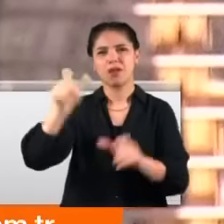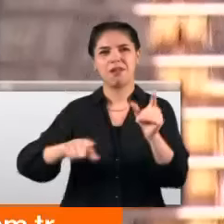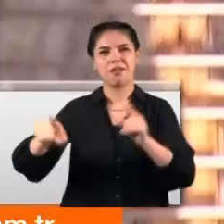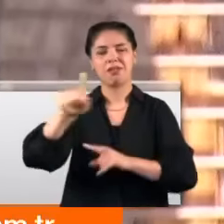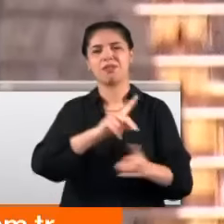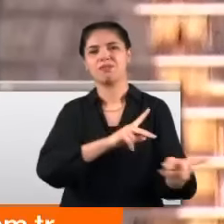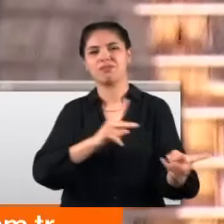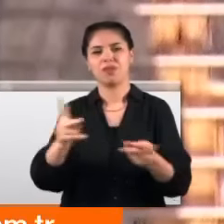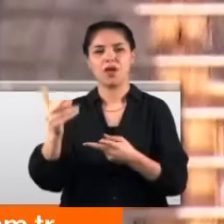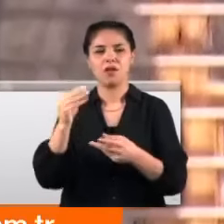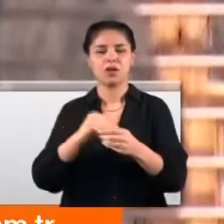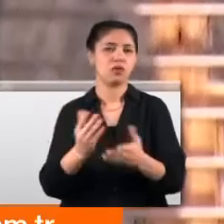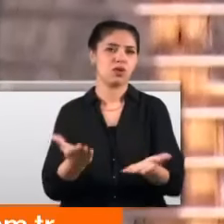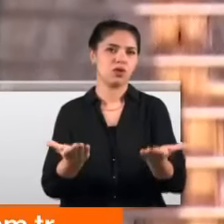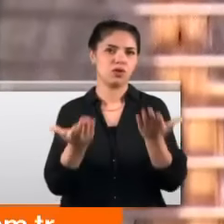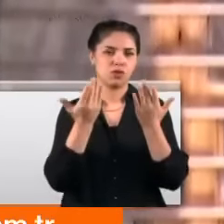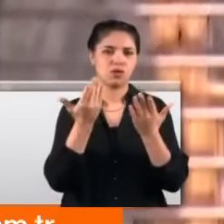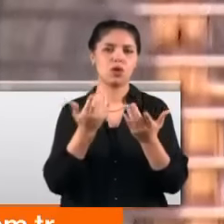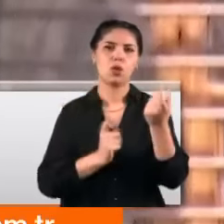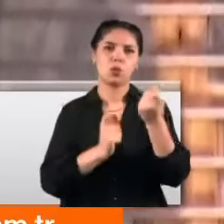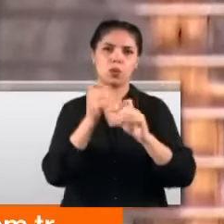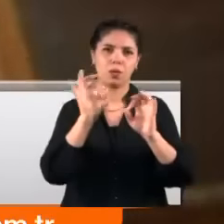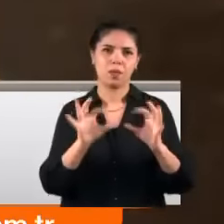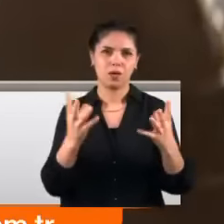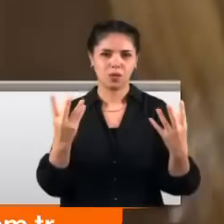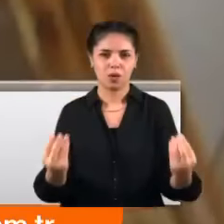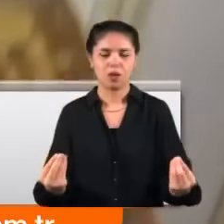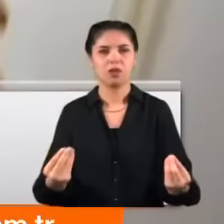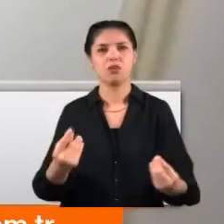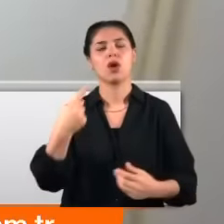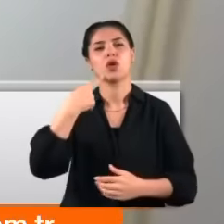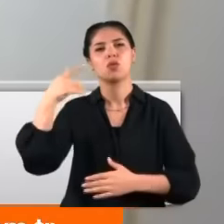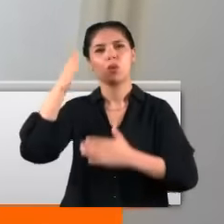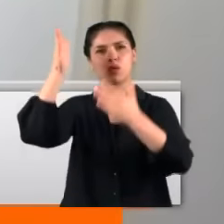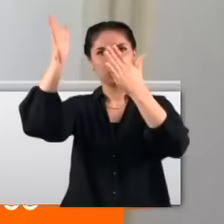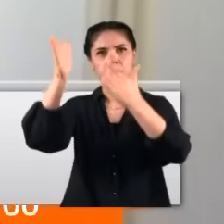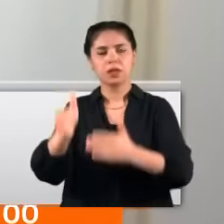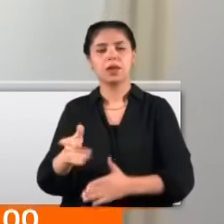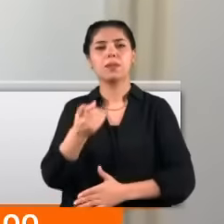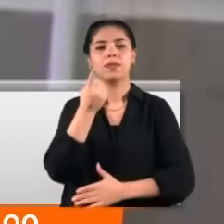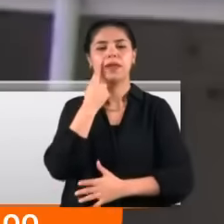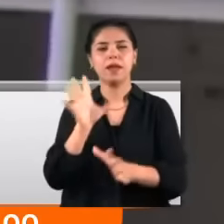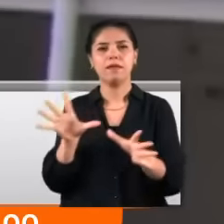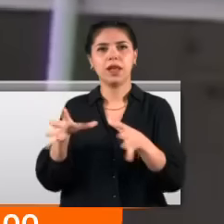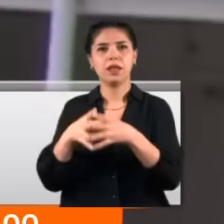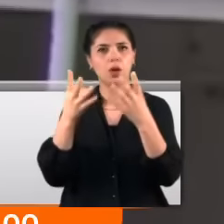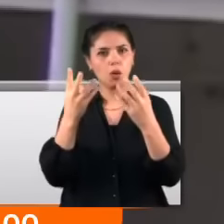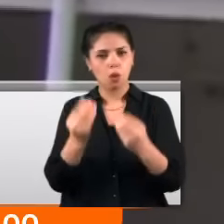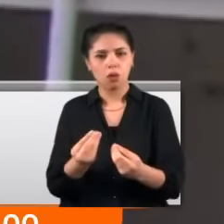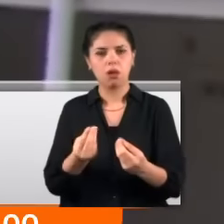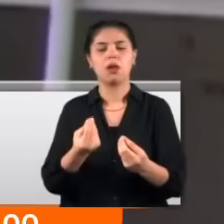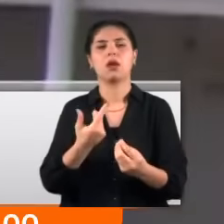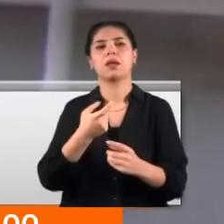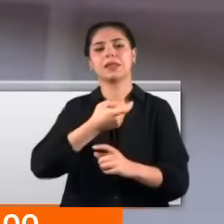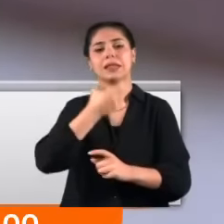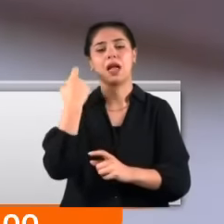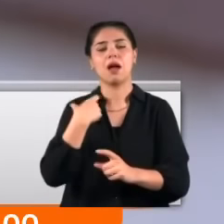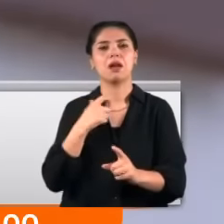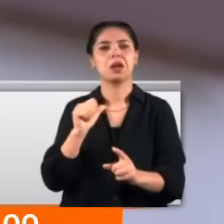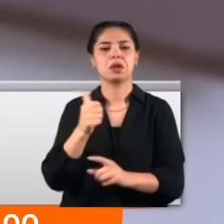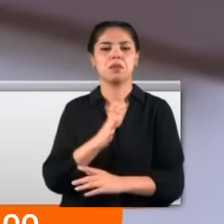için İnşallah kullanmaya başlıyoruz. Cumhurbaşkanı Erdoğan devlet olarak tarihe verilen değerin altını